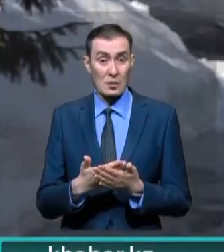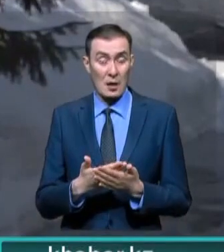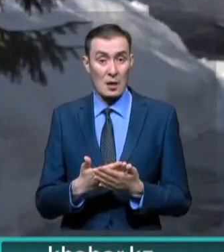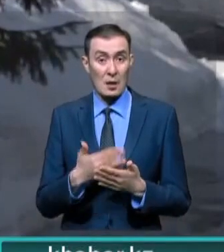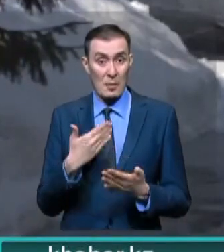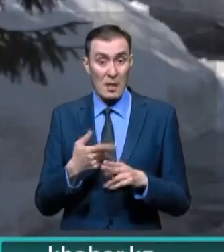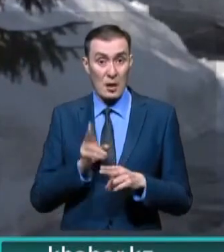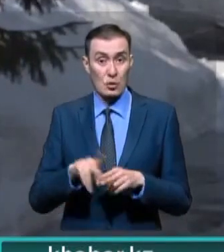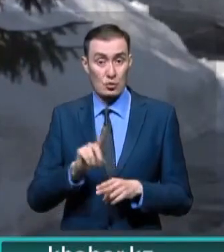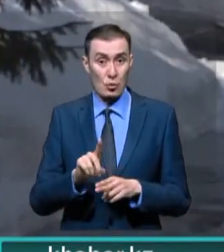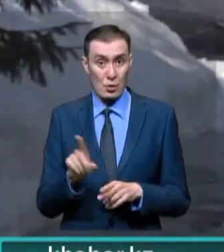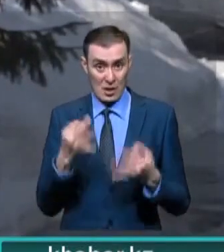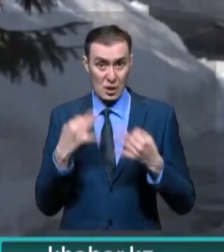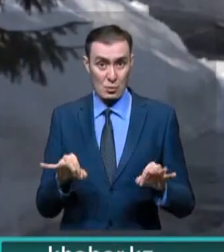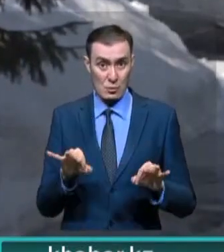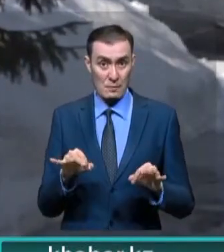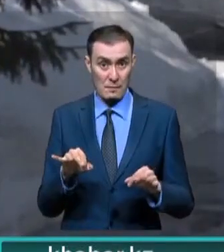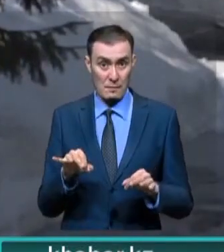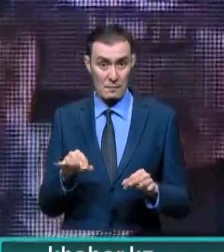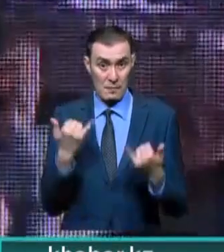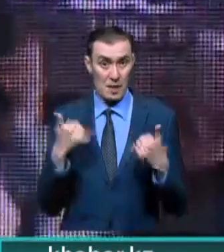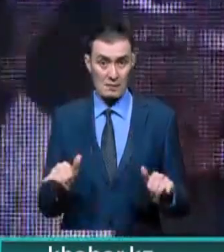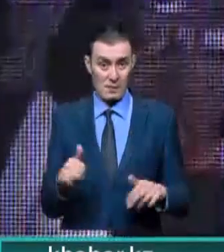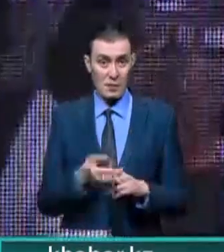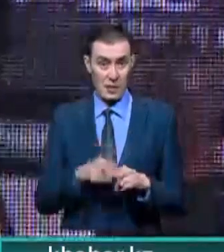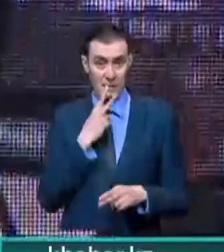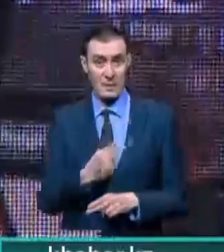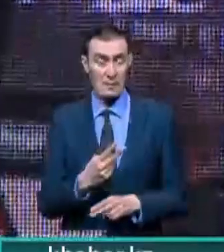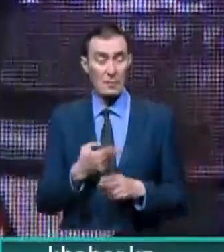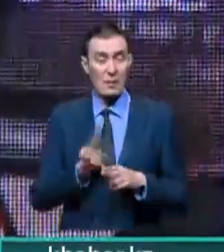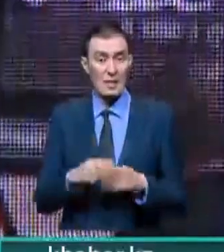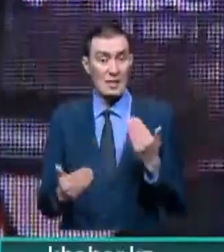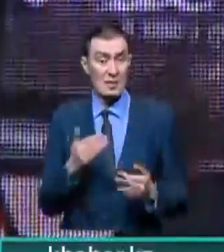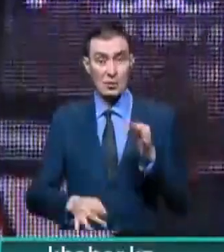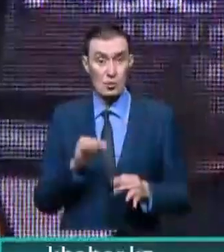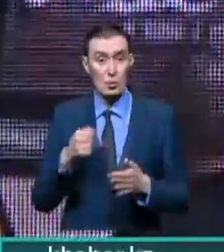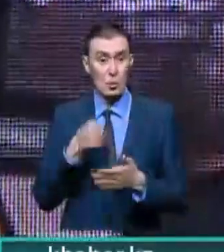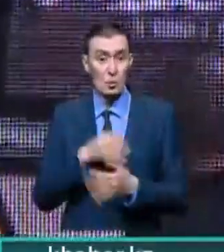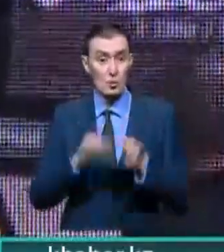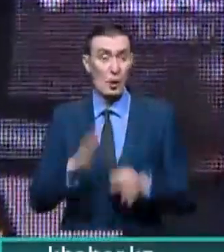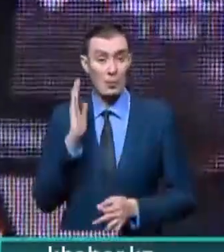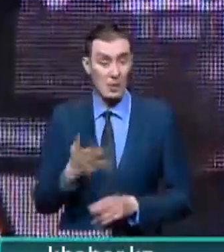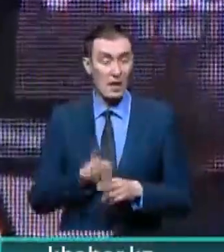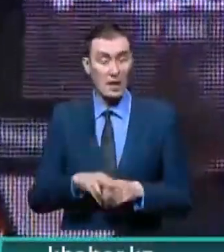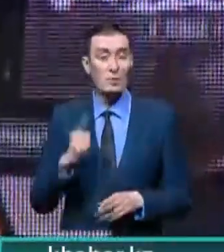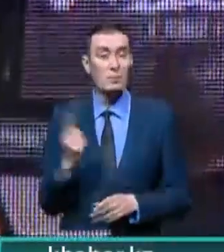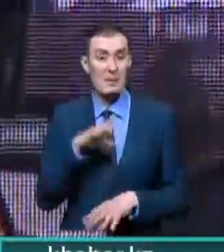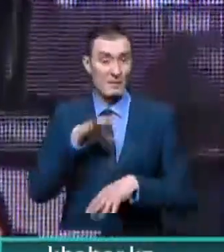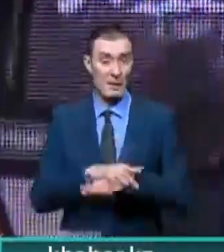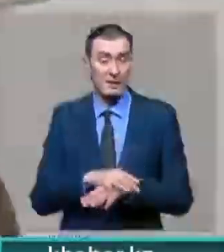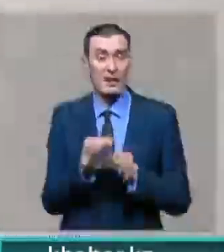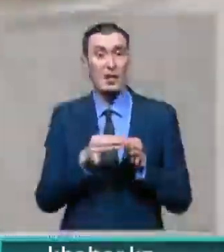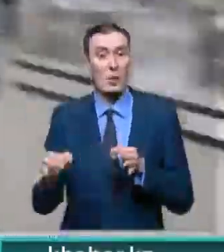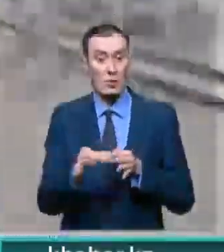добро, фактически. Но мы сейчас это видим. Если это резонансное дело все же дойдет до суда, это будет первый случай в